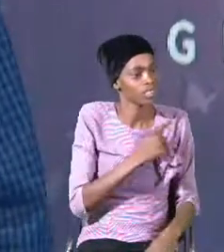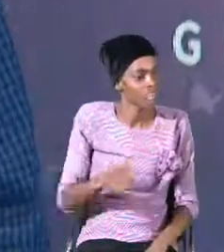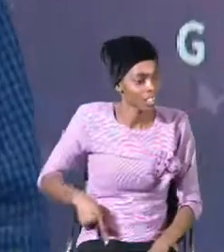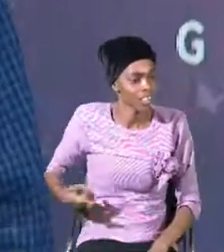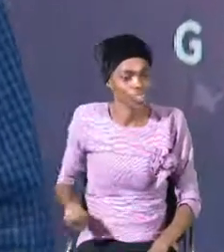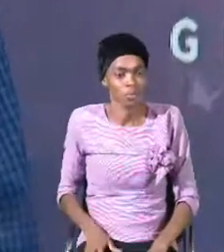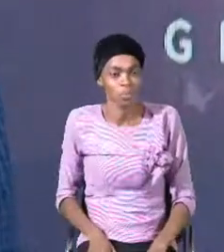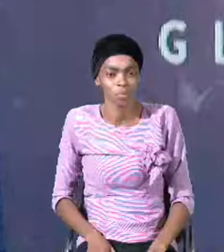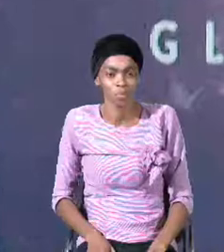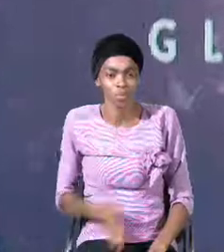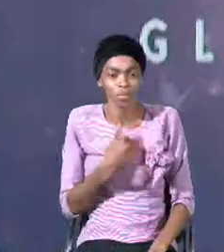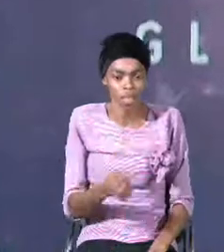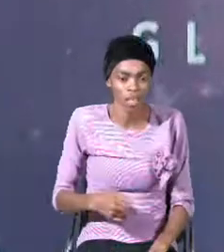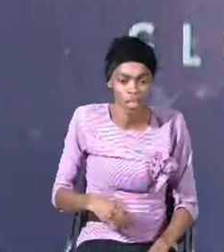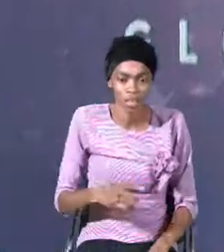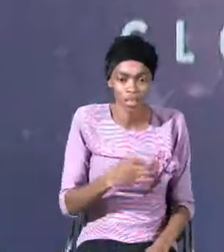roi.